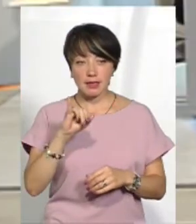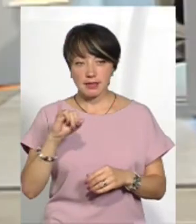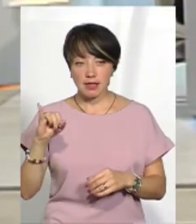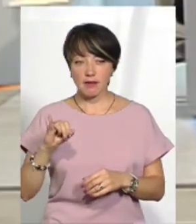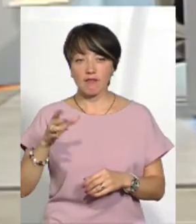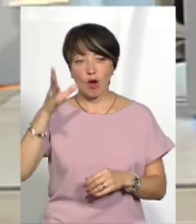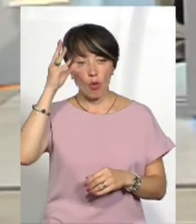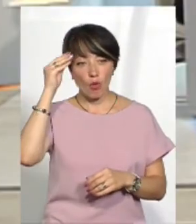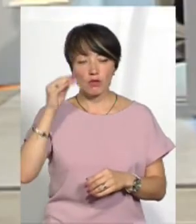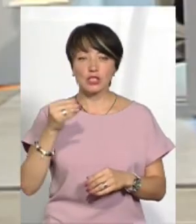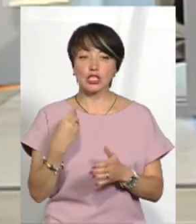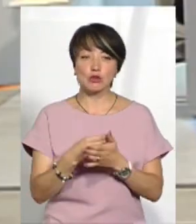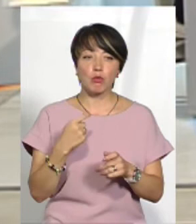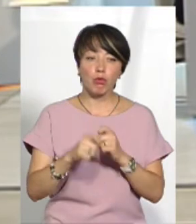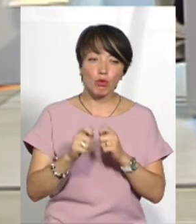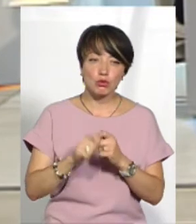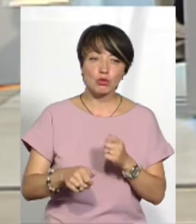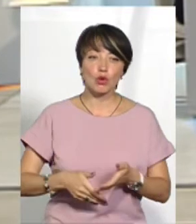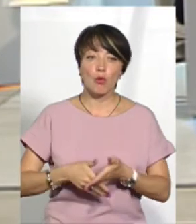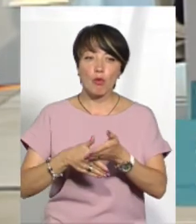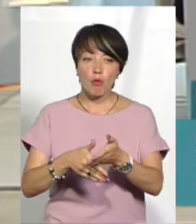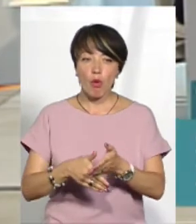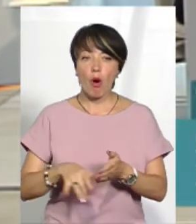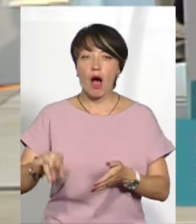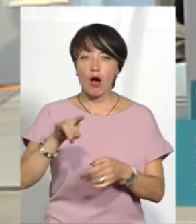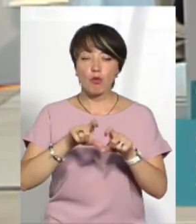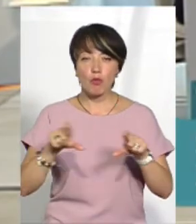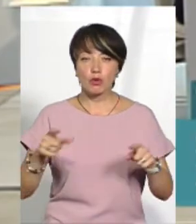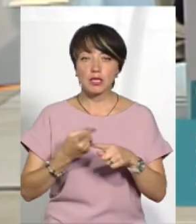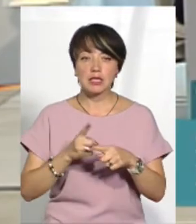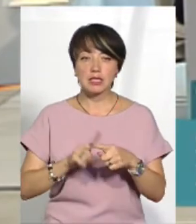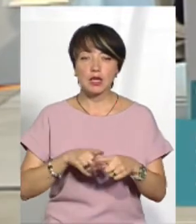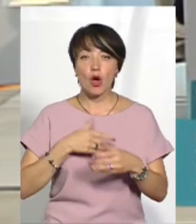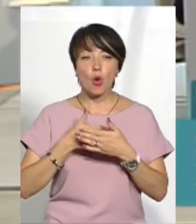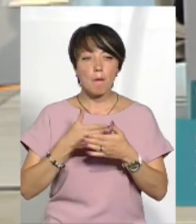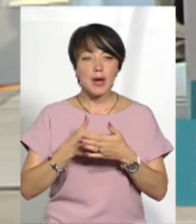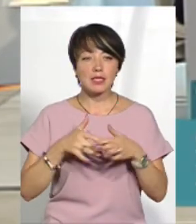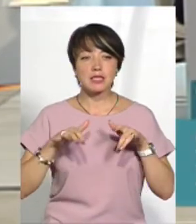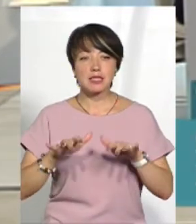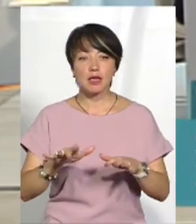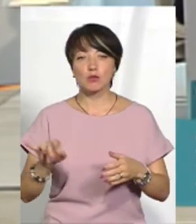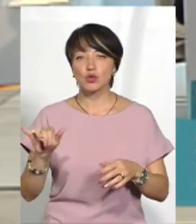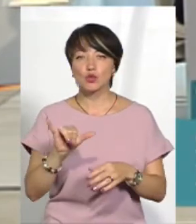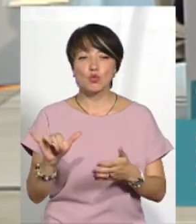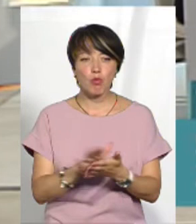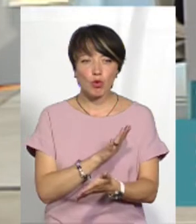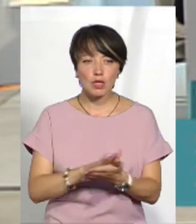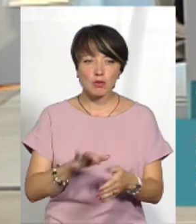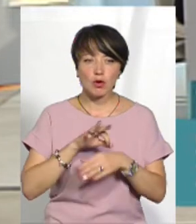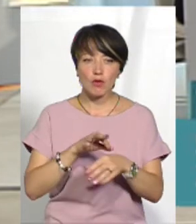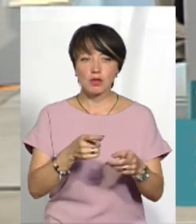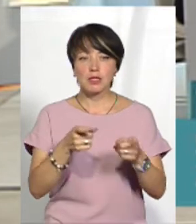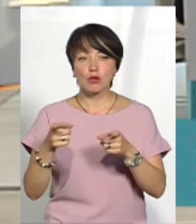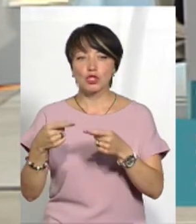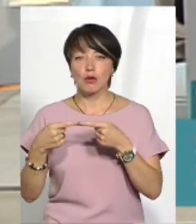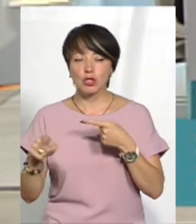і спонсорські, і ініціативну допомогу аеропорту, і ці громадські заходи, які ми і суботники проводимо, і